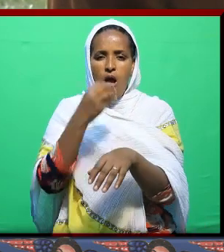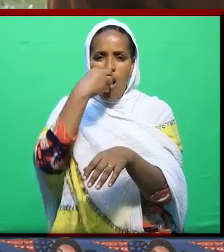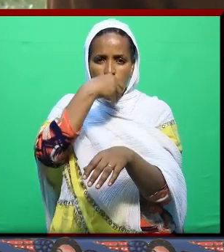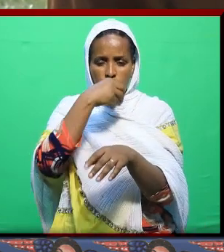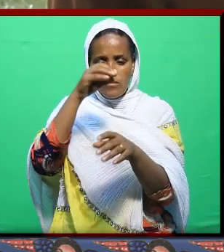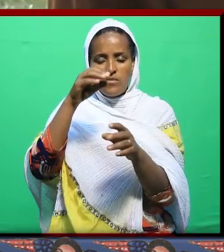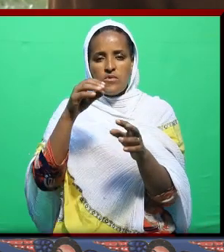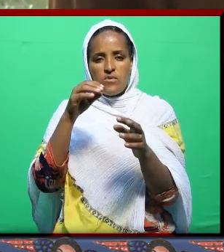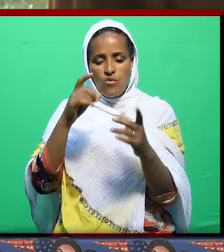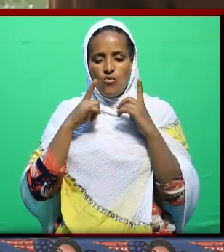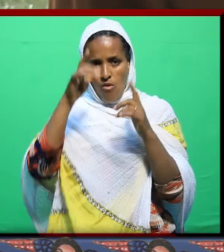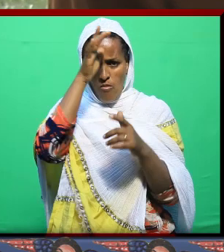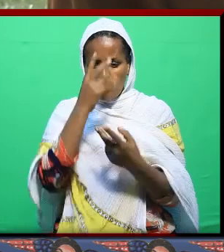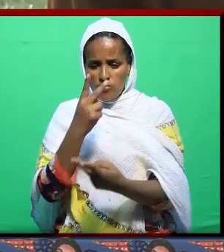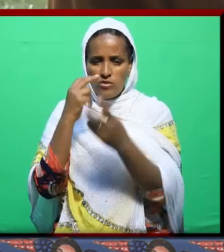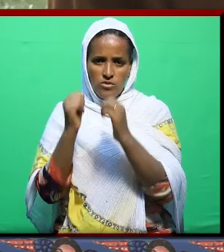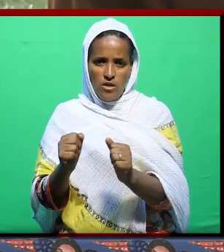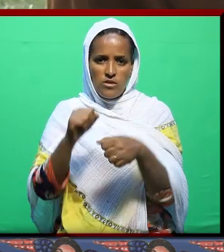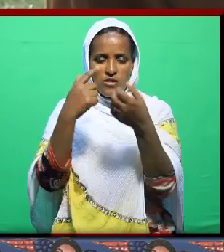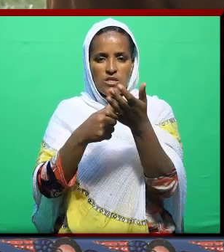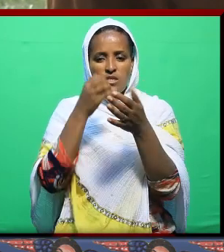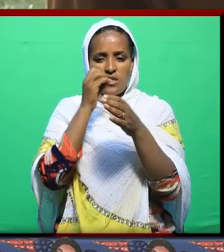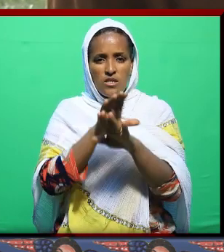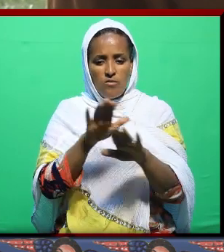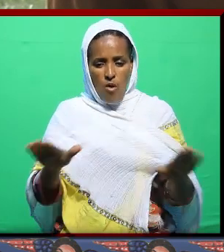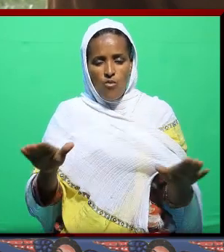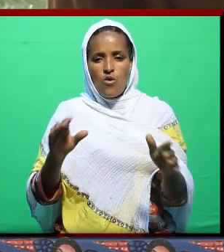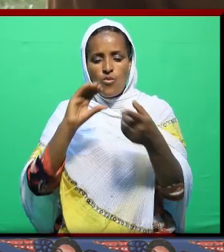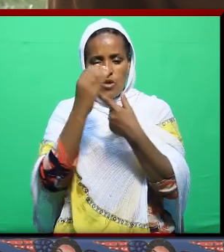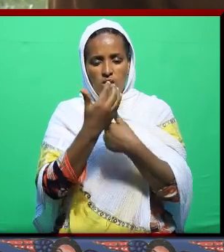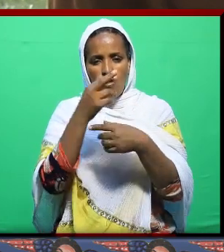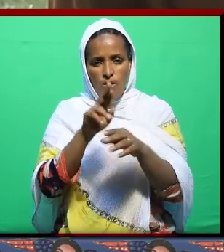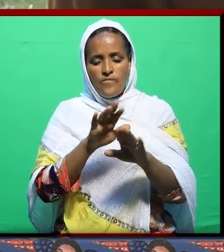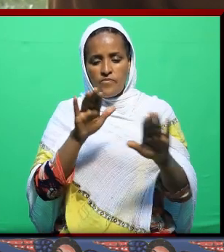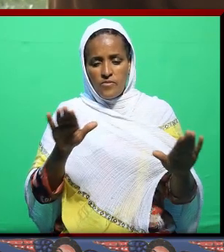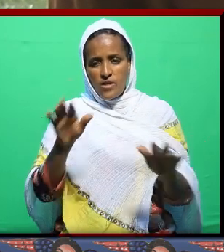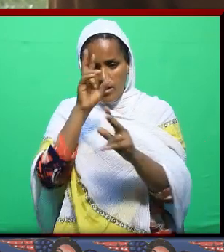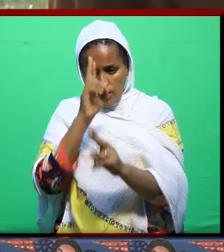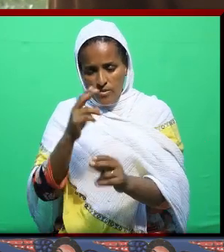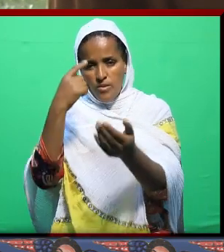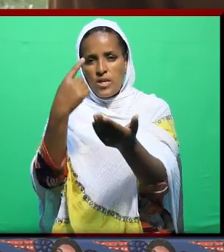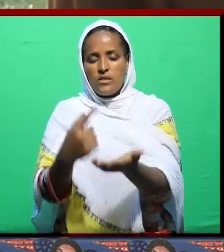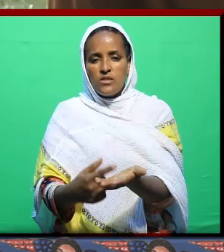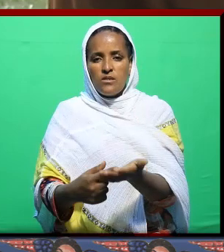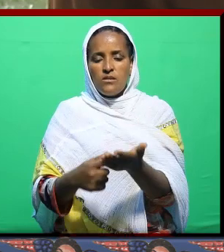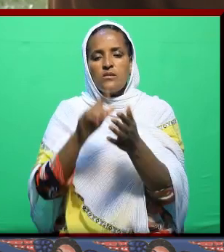የኖሩ አባቶችን እንመለከታለን ስለዚህ የጽማዌ ሁኔታ ወይም ደግሞ የጽማዌ ክብር